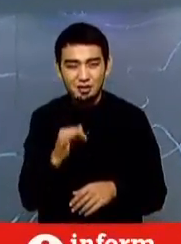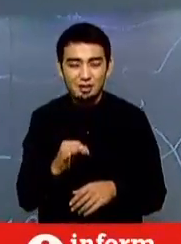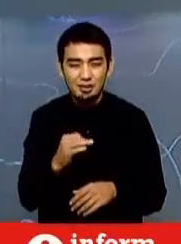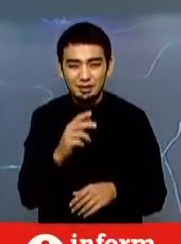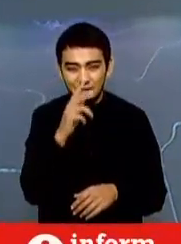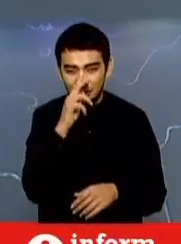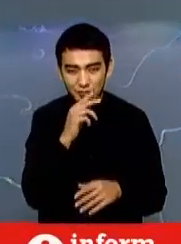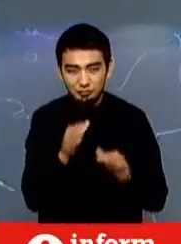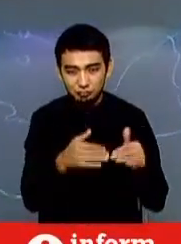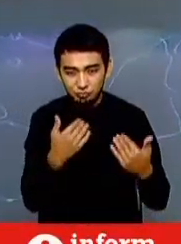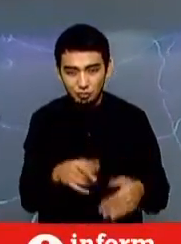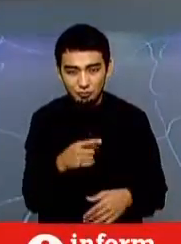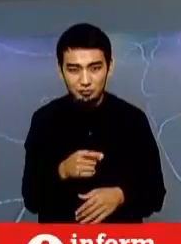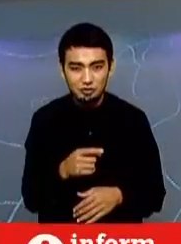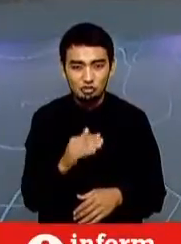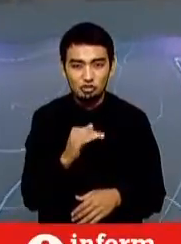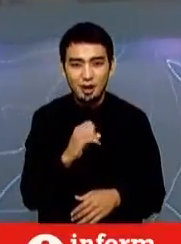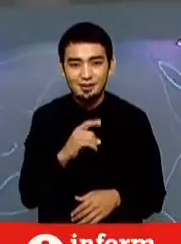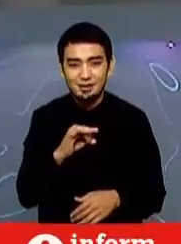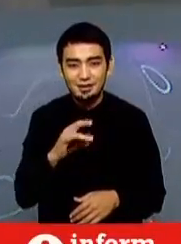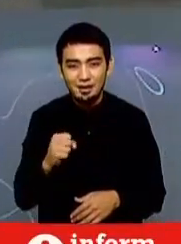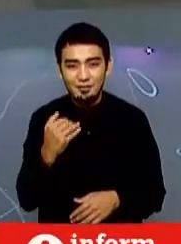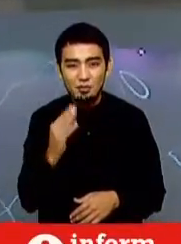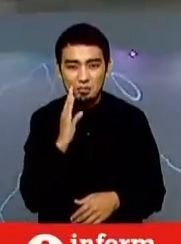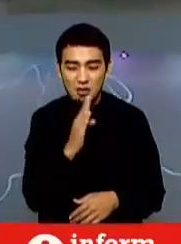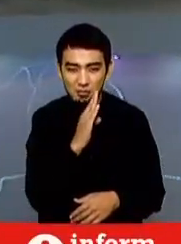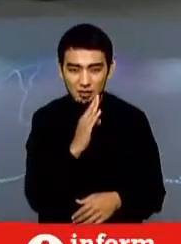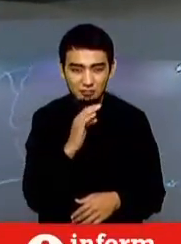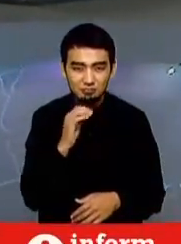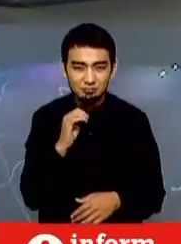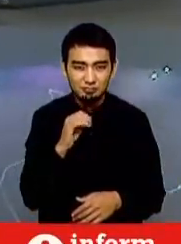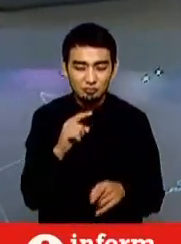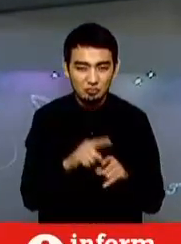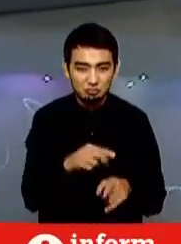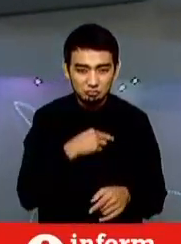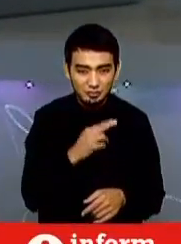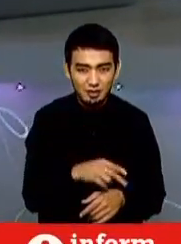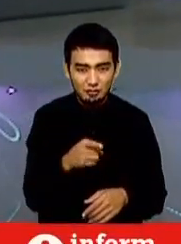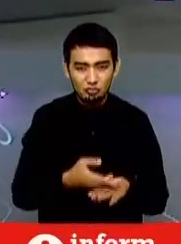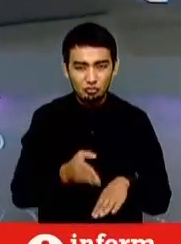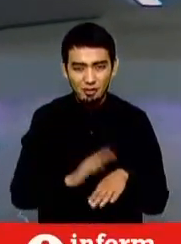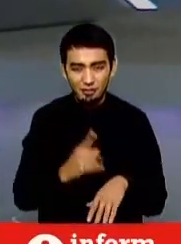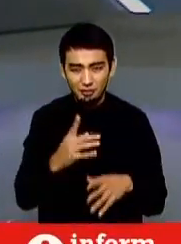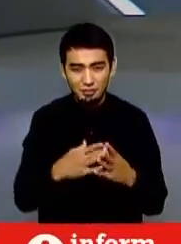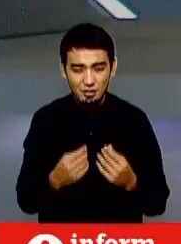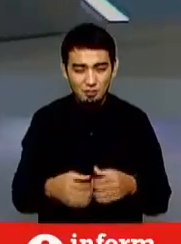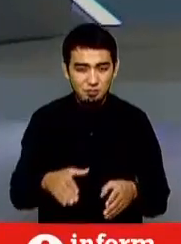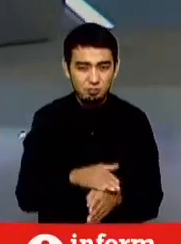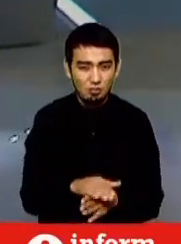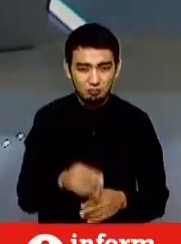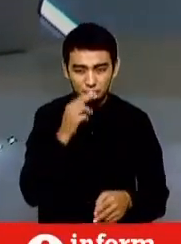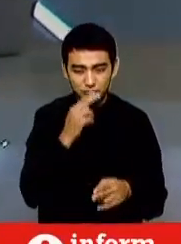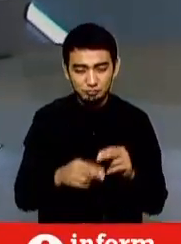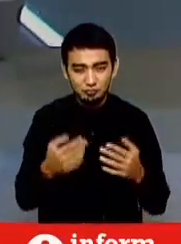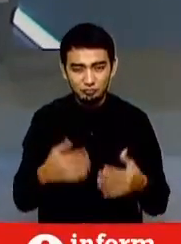соң осы қайғыны көтер алмаған Жазираның анасы қайтыс болады. Ал бір әулетті ауыр қайғыға түсіріп, бірнеше адамнан айырған